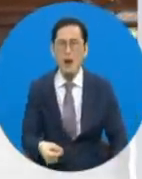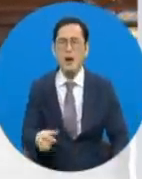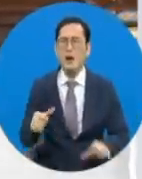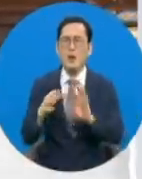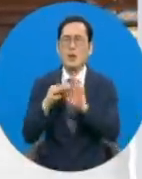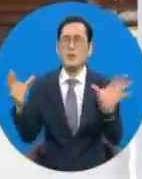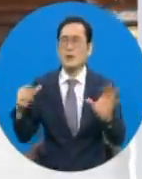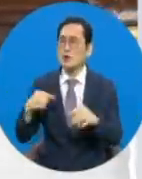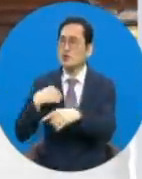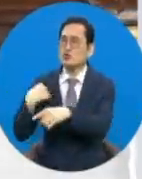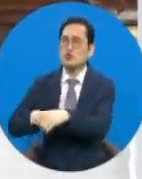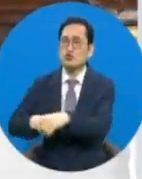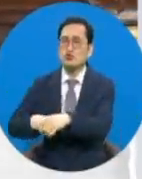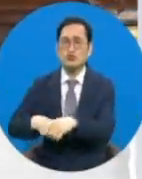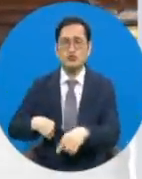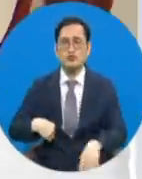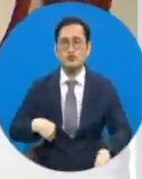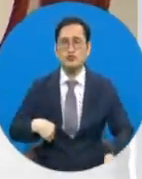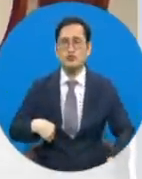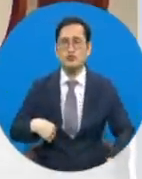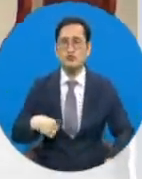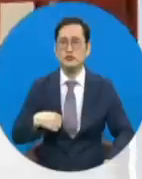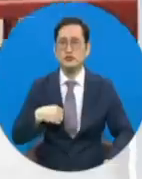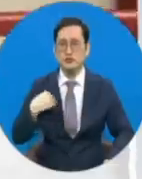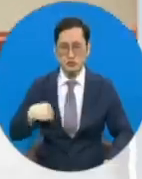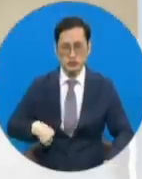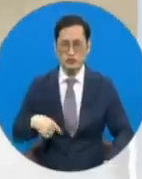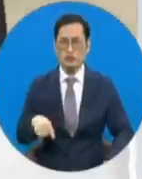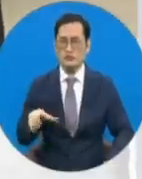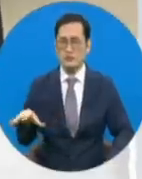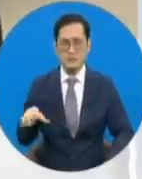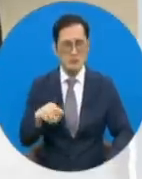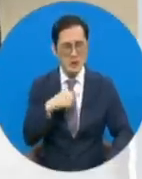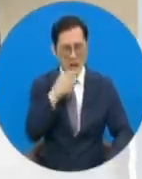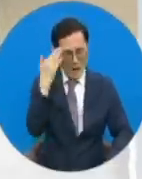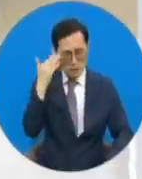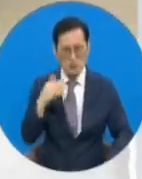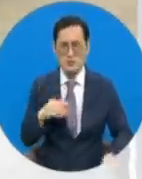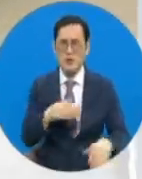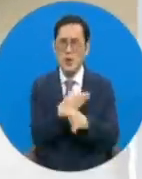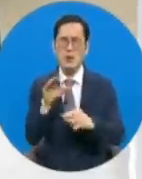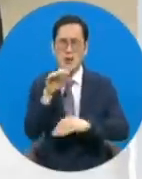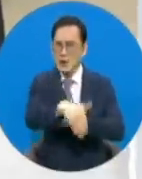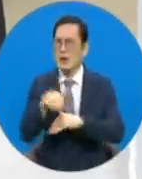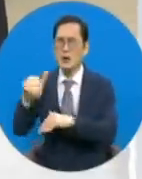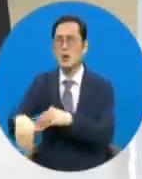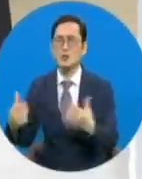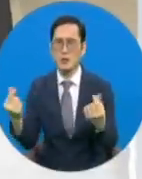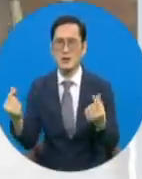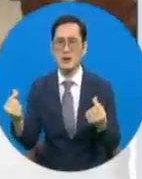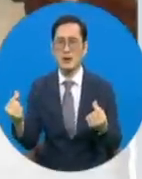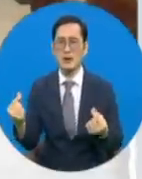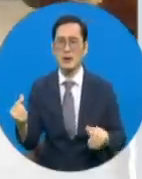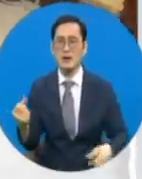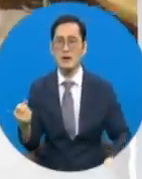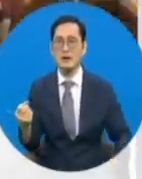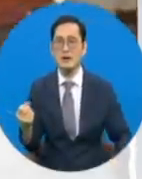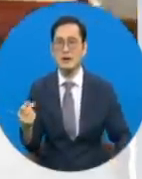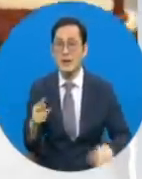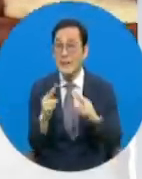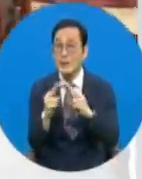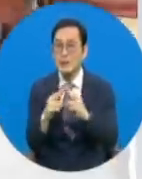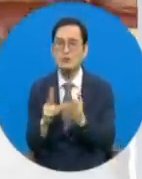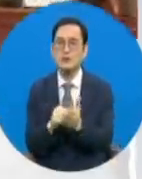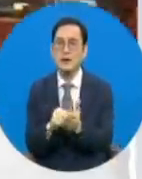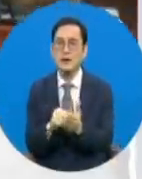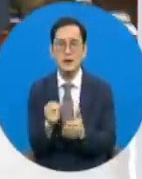수출이 반도체가 주류를 이루어요. 근데 경제 침체면서 반도체 수출이 줄었다는 거 하고, 그 다음에 이제 소재랄지 부품